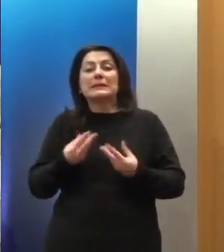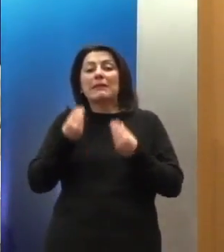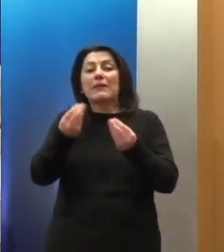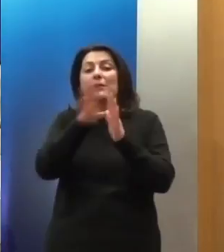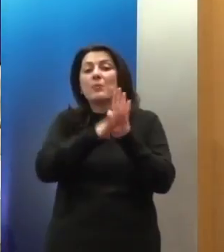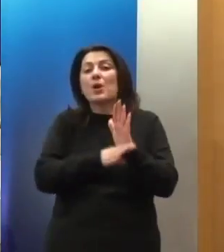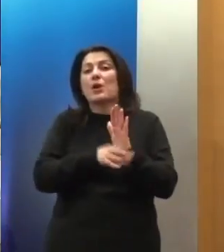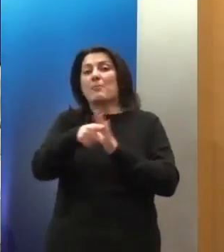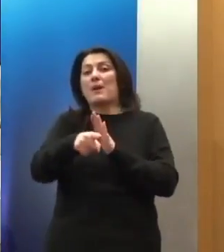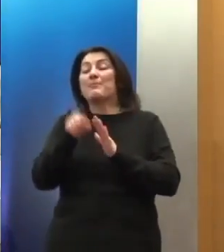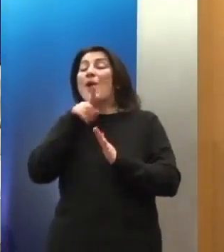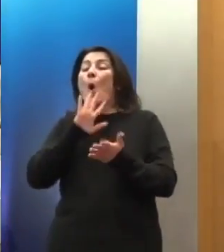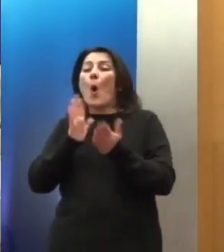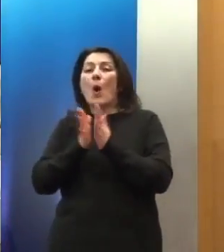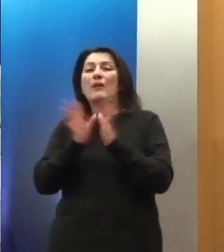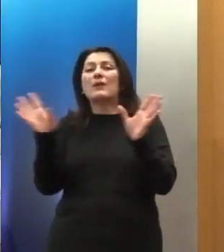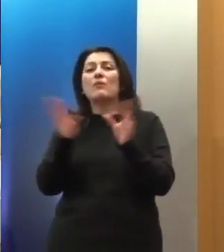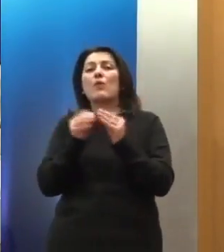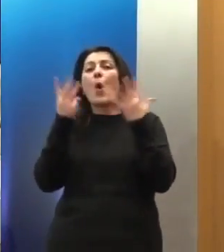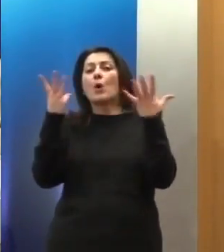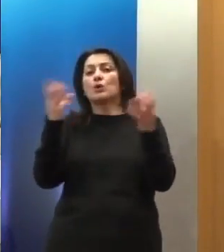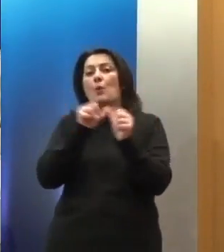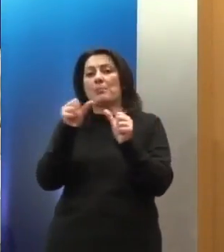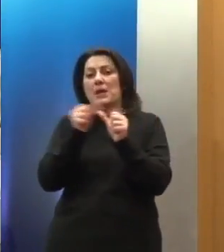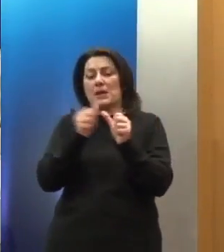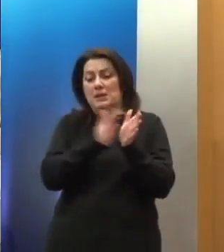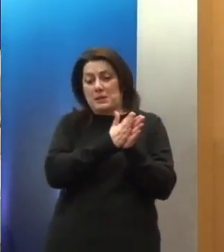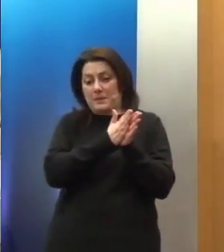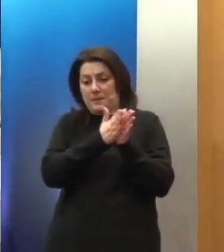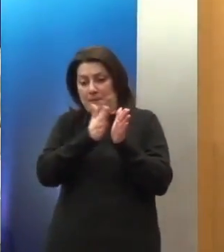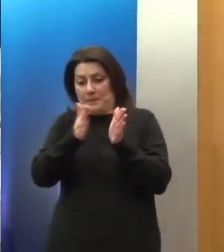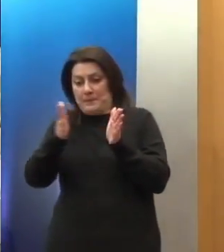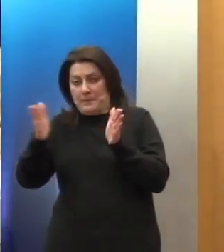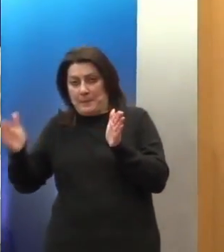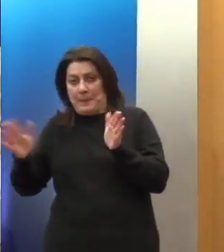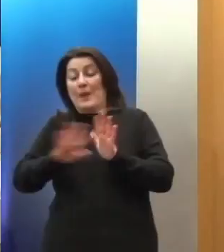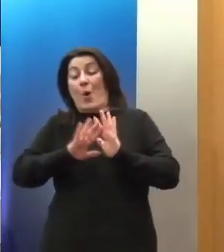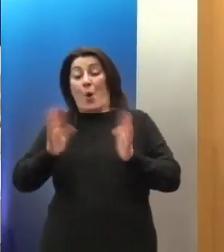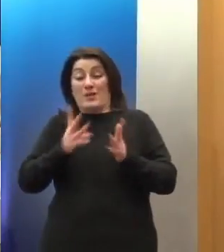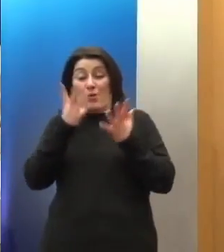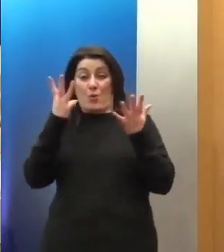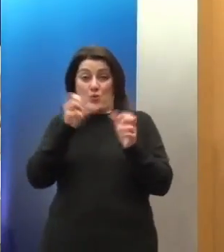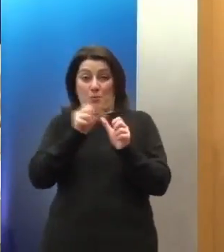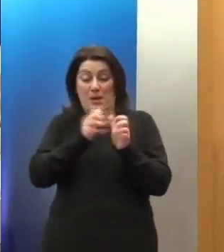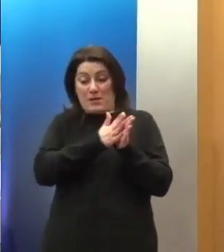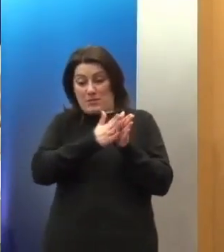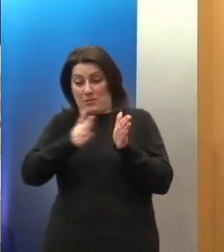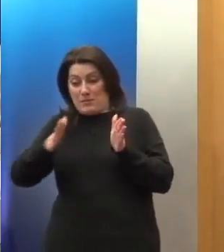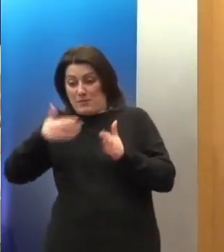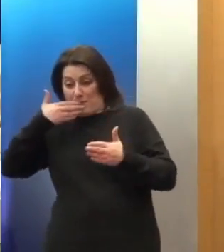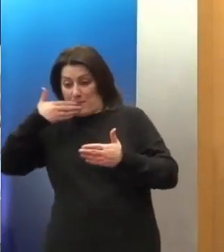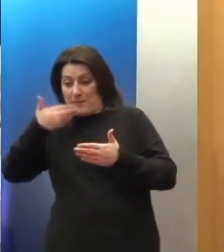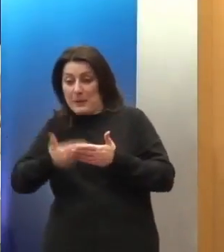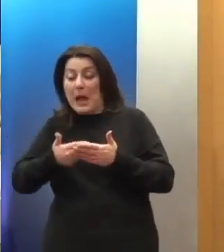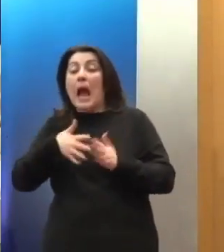δίνεται για 8 μήνες και μετά την απένταξη του νέου για 8 μήνες, αν σε 3 μήνες